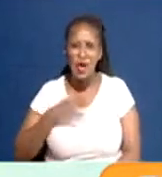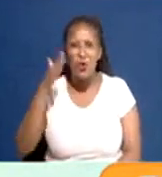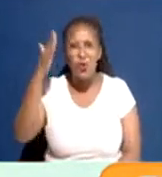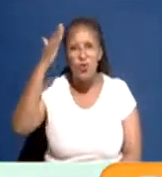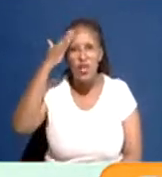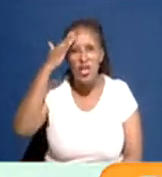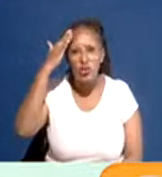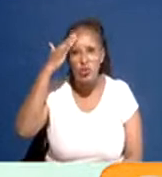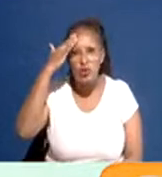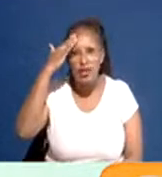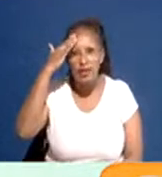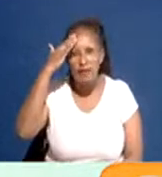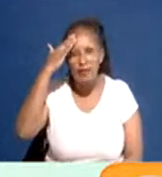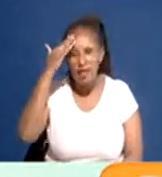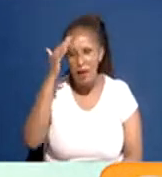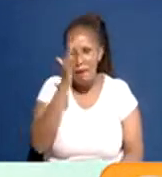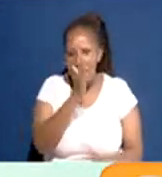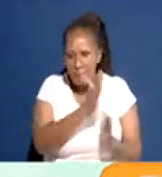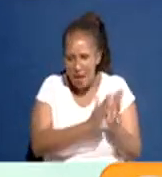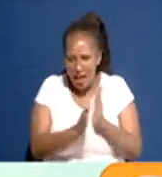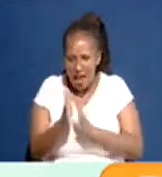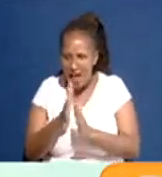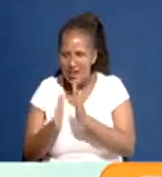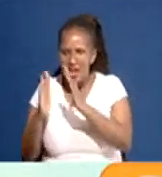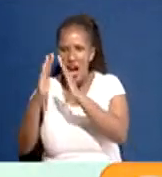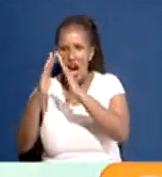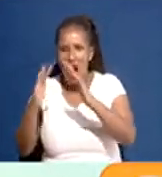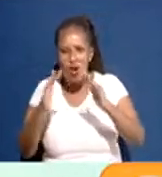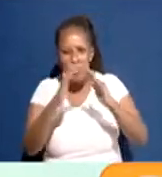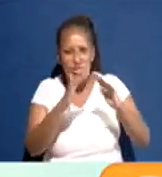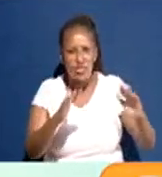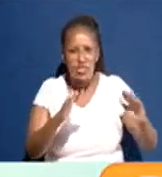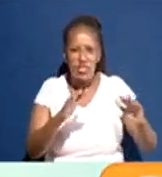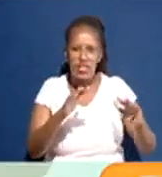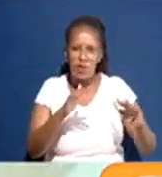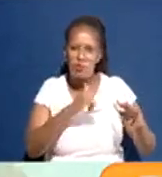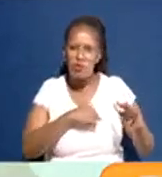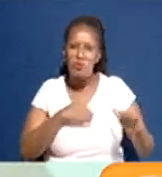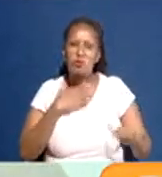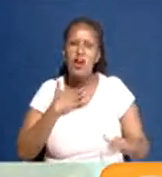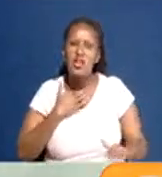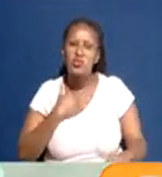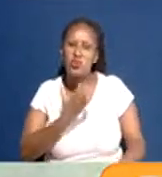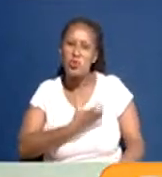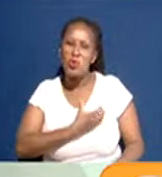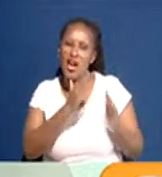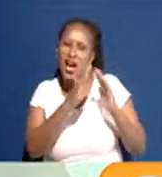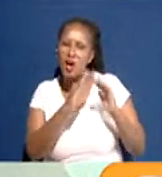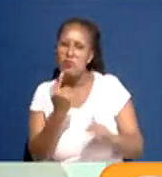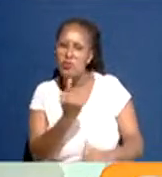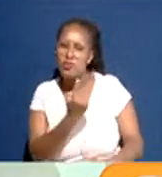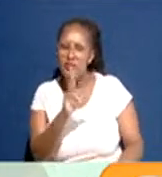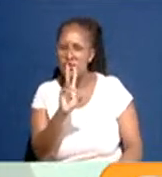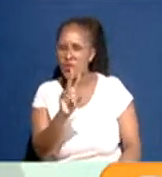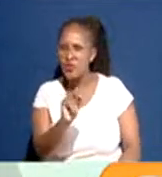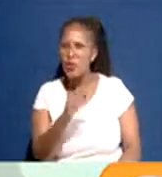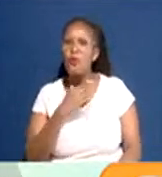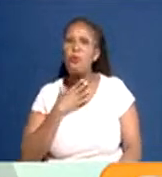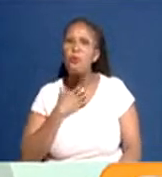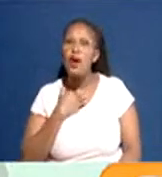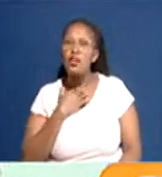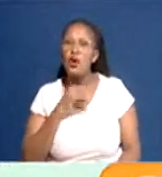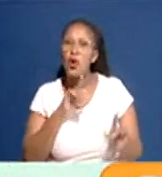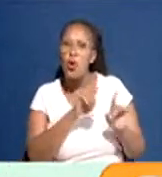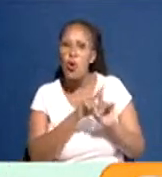unajua mpango ya housing sio nyumba peke yake tunatafuta. Hapana, tunatafuta